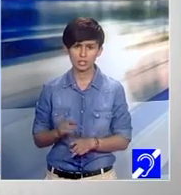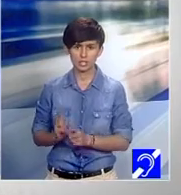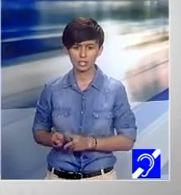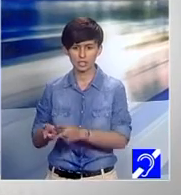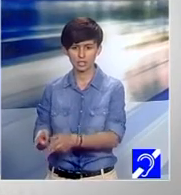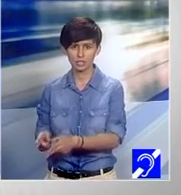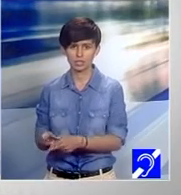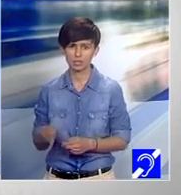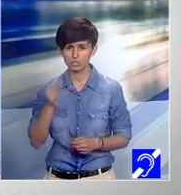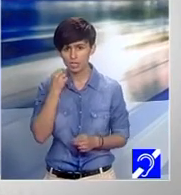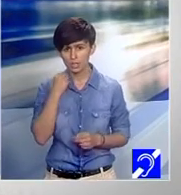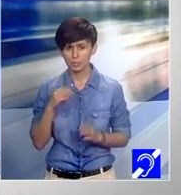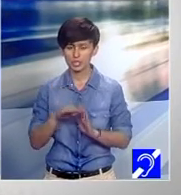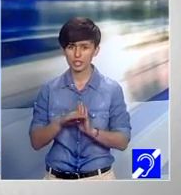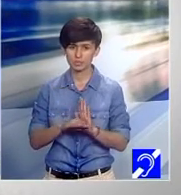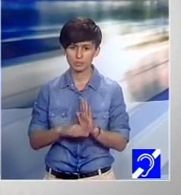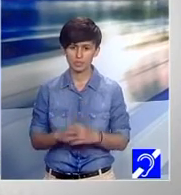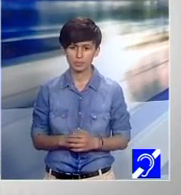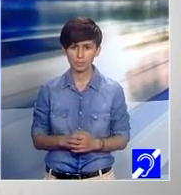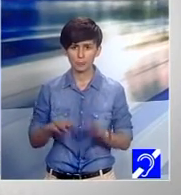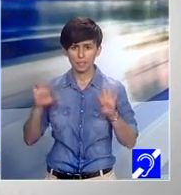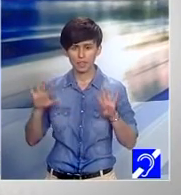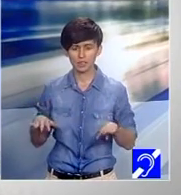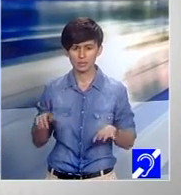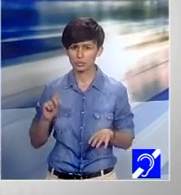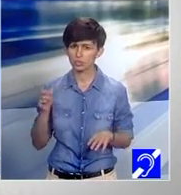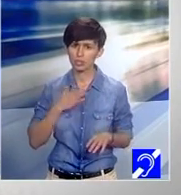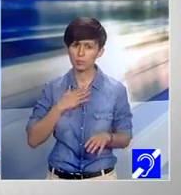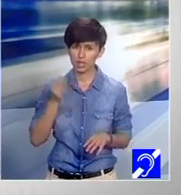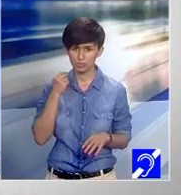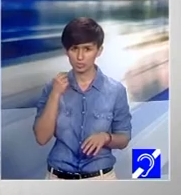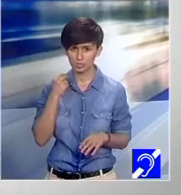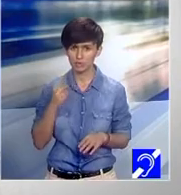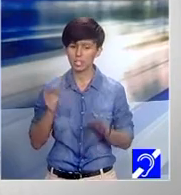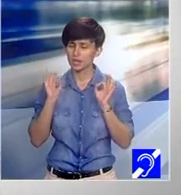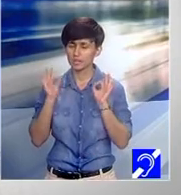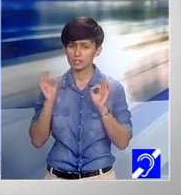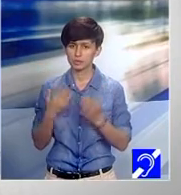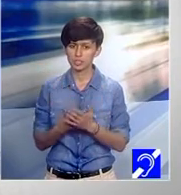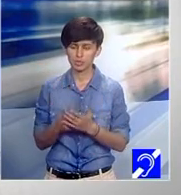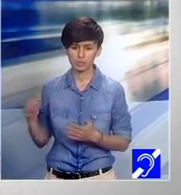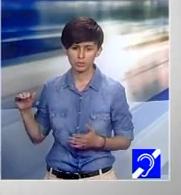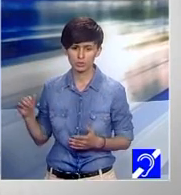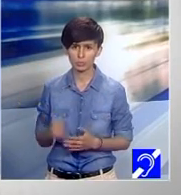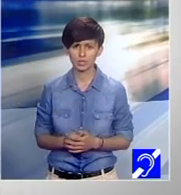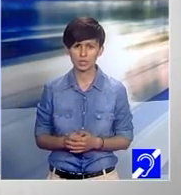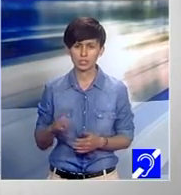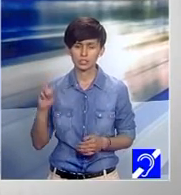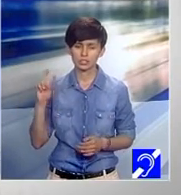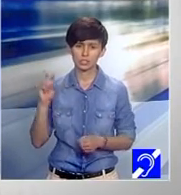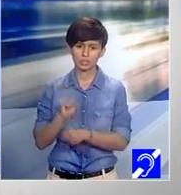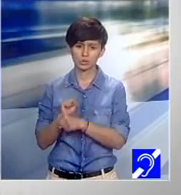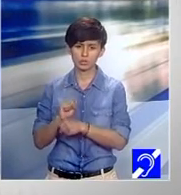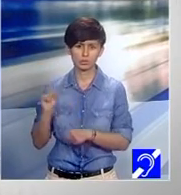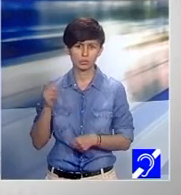produsele dietetice. La 9 luni am rămas fără substituent. Exact același lucru pe care spuneți și dumneavoastră. În perioada aia, timp de vreo 2 săptămâni, nu